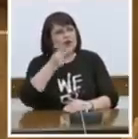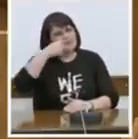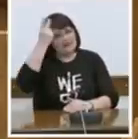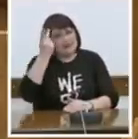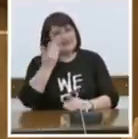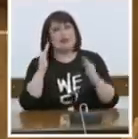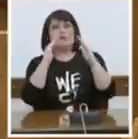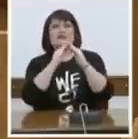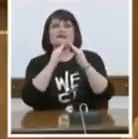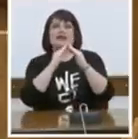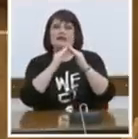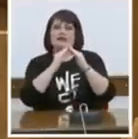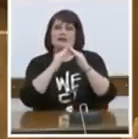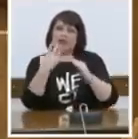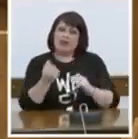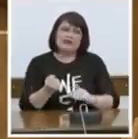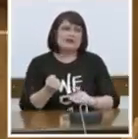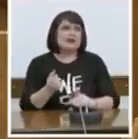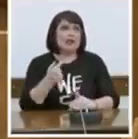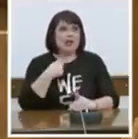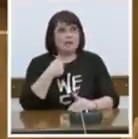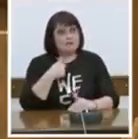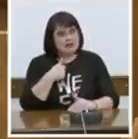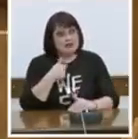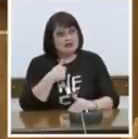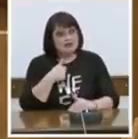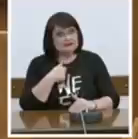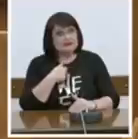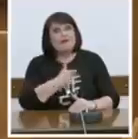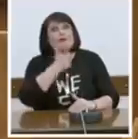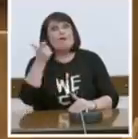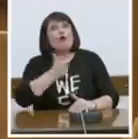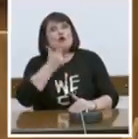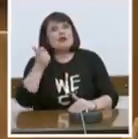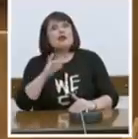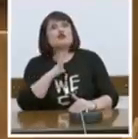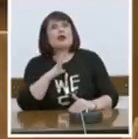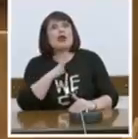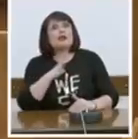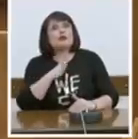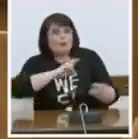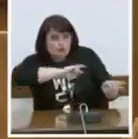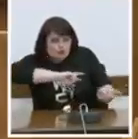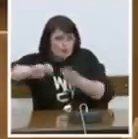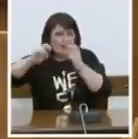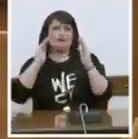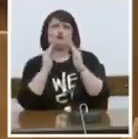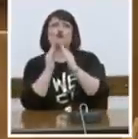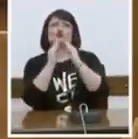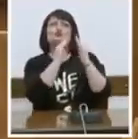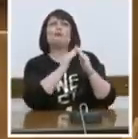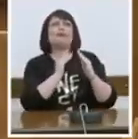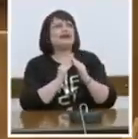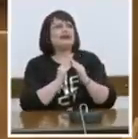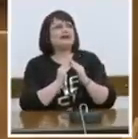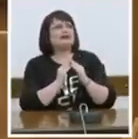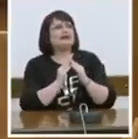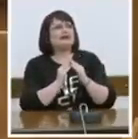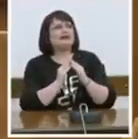στέγη. Εμείς θα είμαστε η φωνή των ανθρώπων που τους παίρνουν το σπίτι με